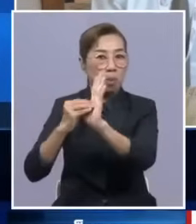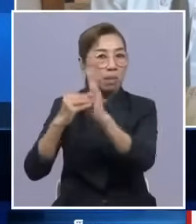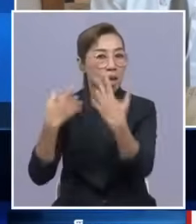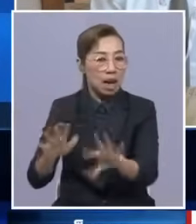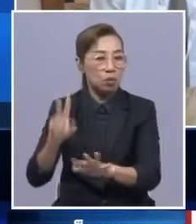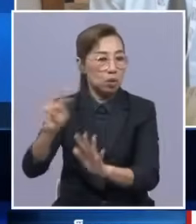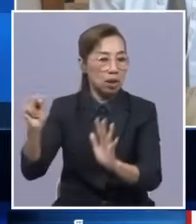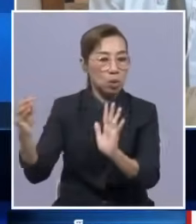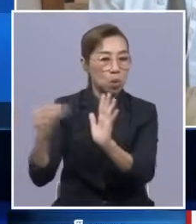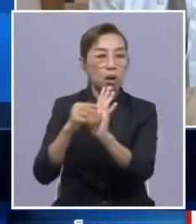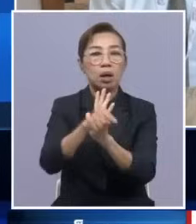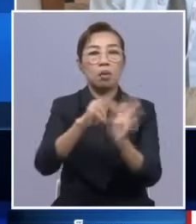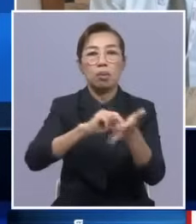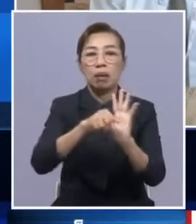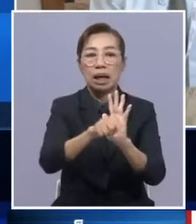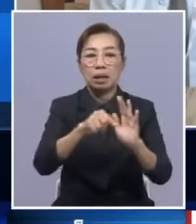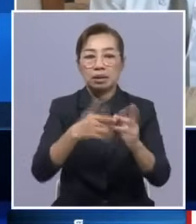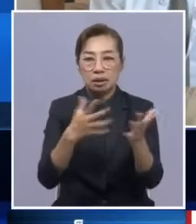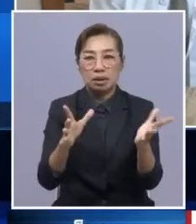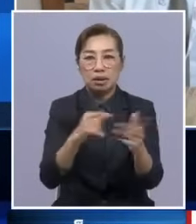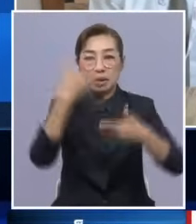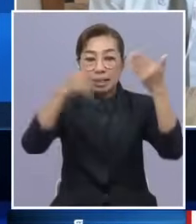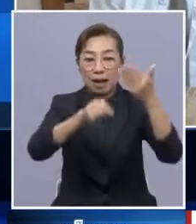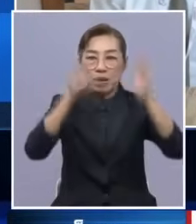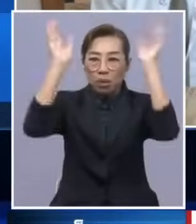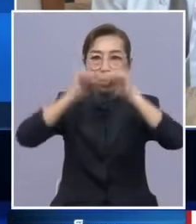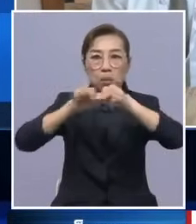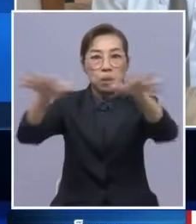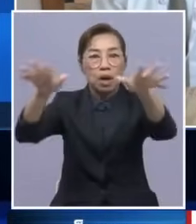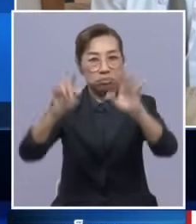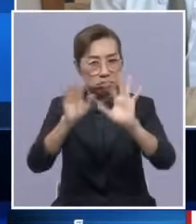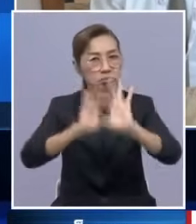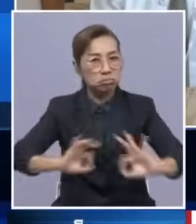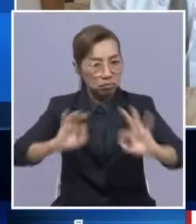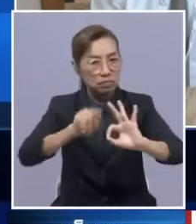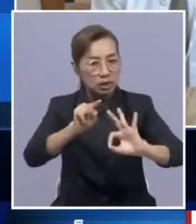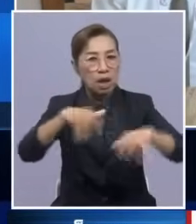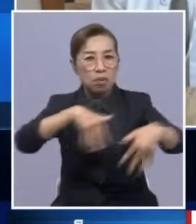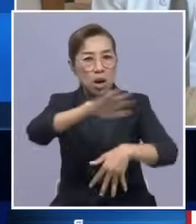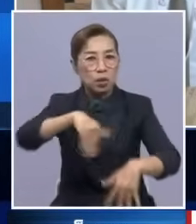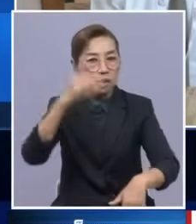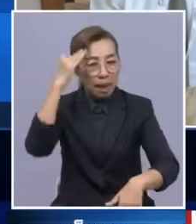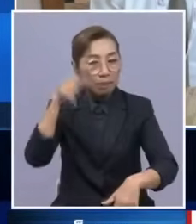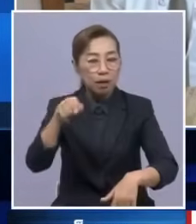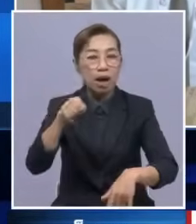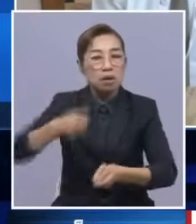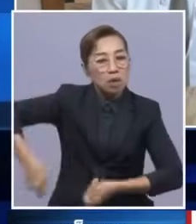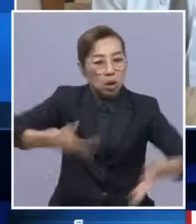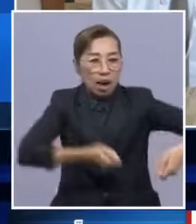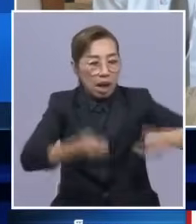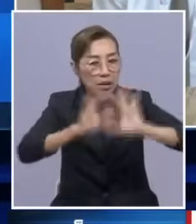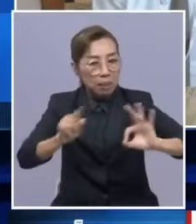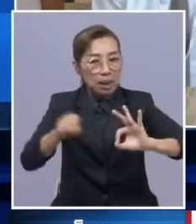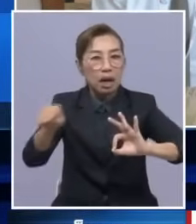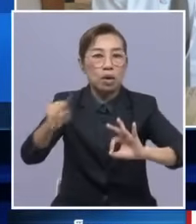สโกซึ่งเป็นกิจกรรมที่จะเผยแพร่ประชาสัมพันธ์ว่าวาระนี้สำคัญอย่างไรให้รับรู้เป็นวงกว้างนี่ก็นำไปสู่